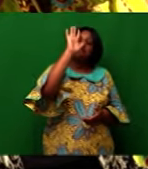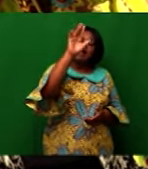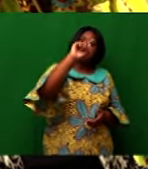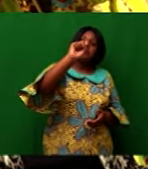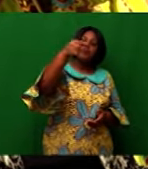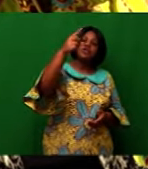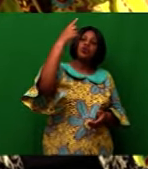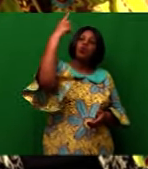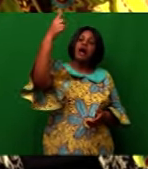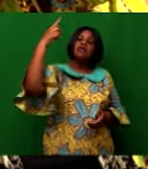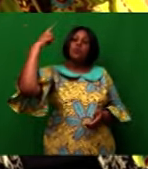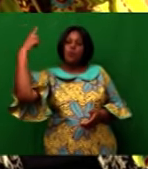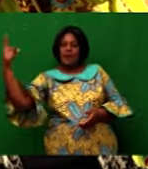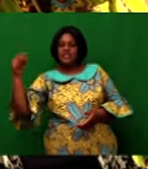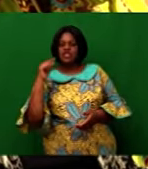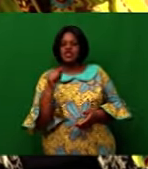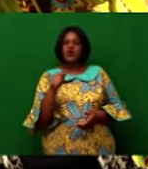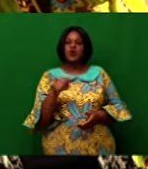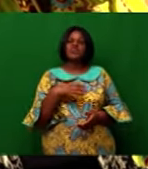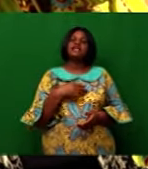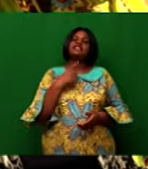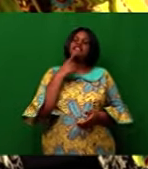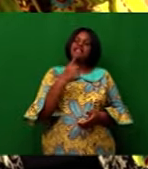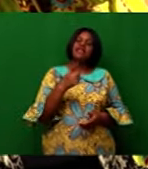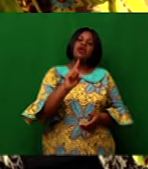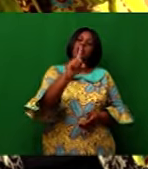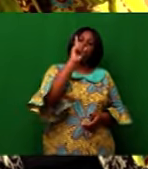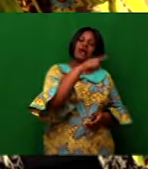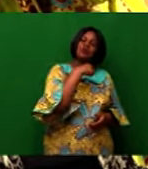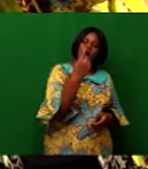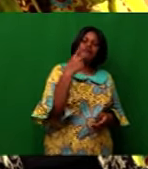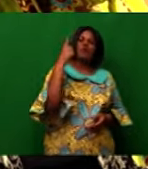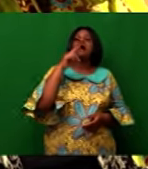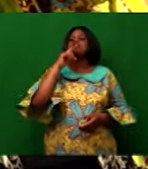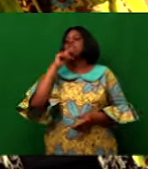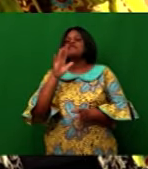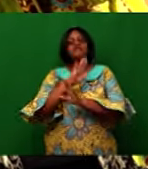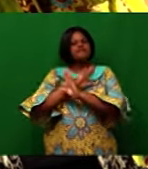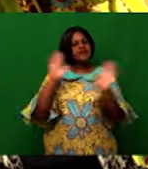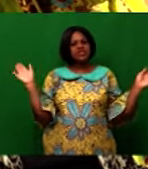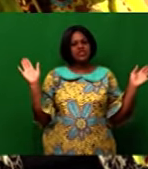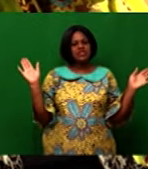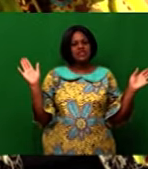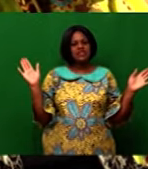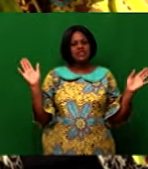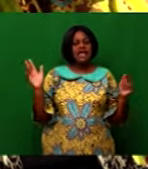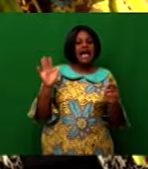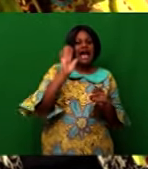5.11 inonzi civil marriage inoti mukadzi mumwe murume mumwe chete kunyange hako kune vamwe